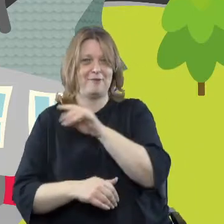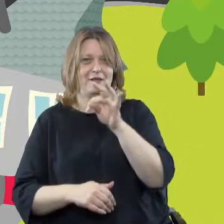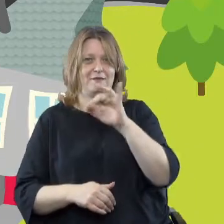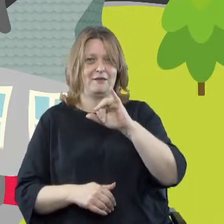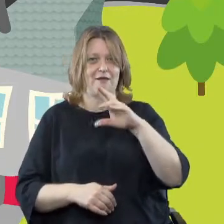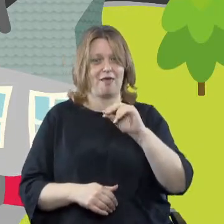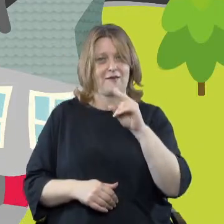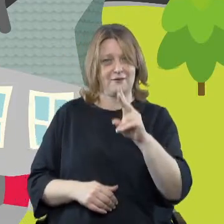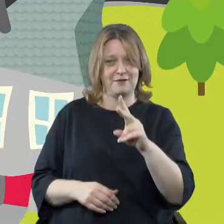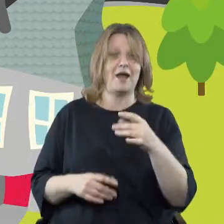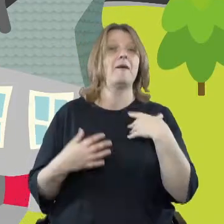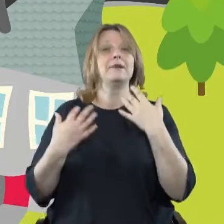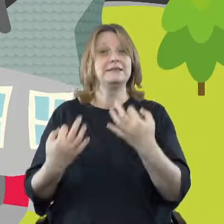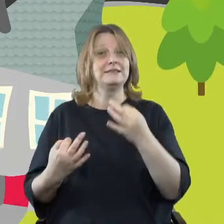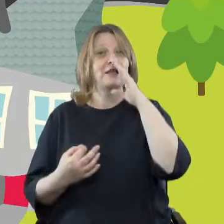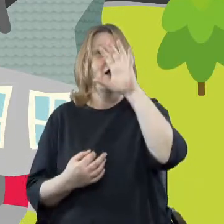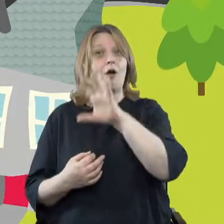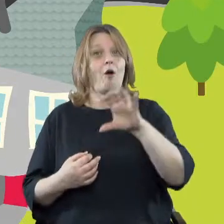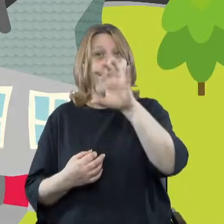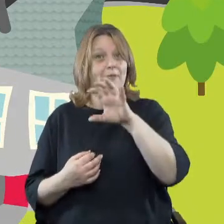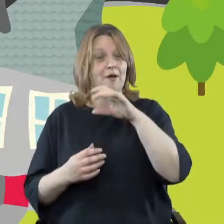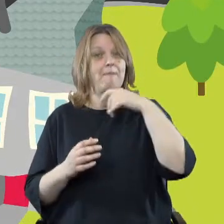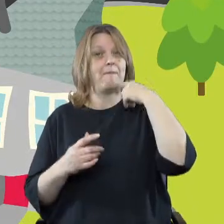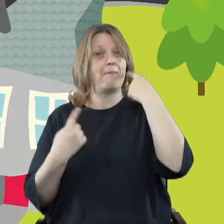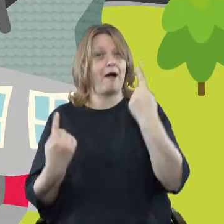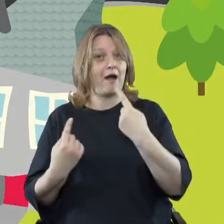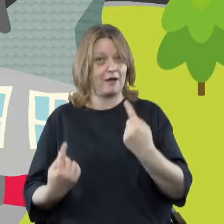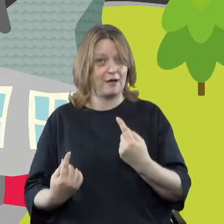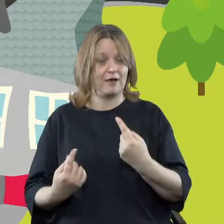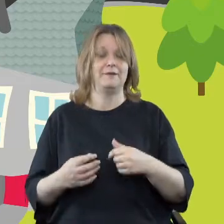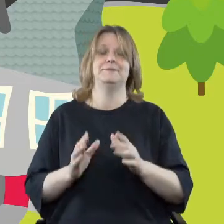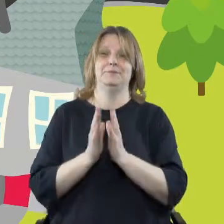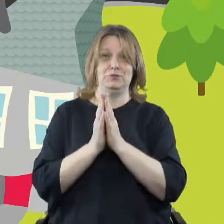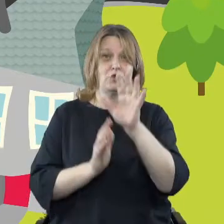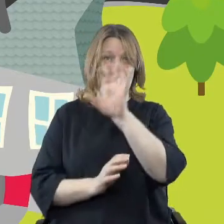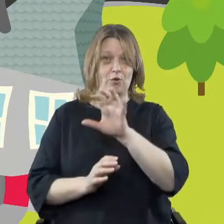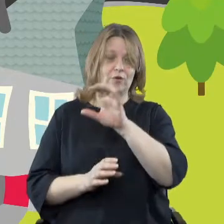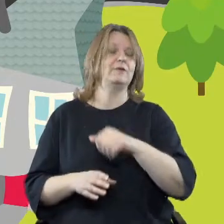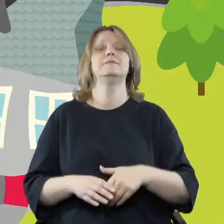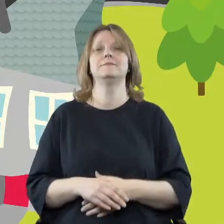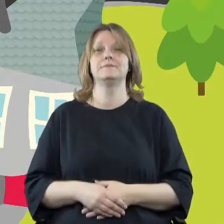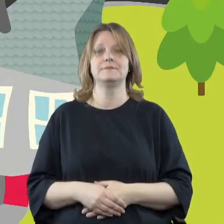sobie bajkę, do której ja będę miał pytanie, więc oglądamy uważnie.